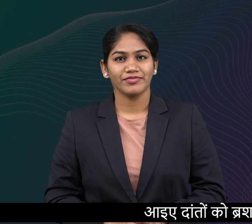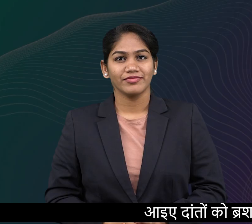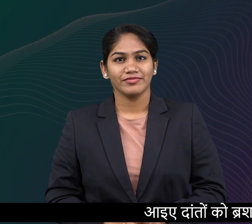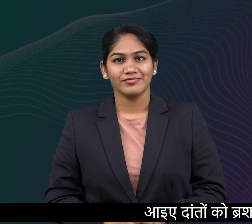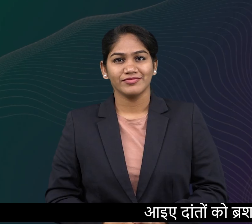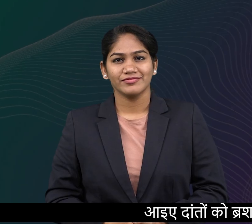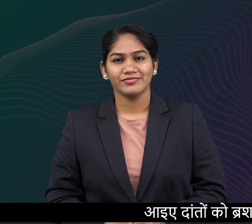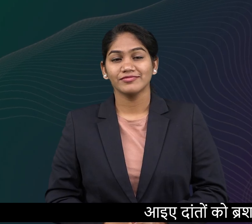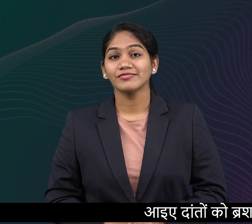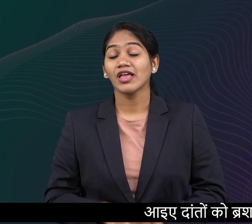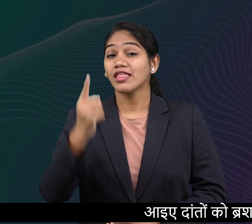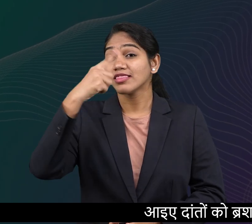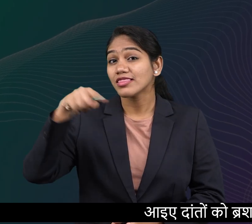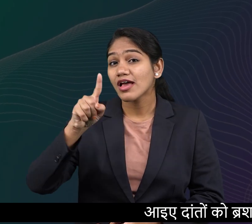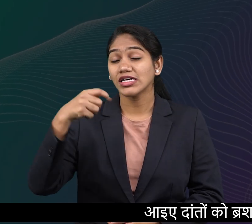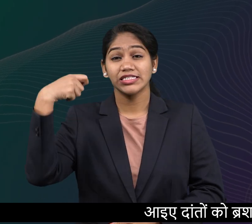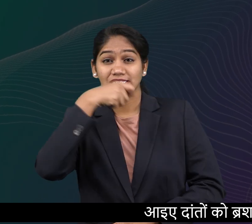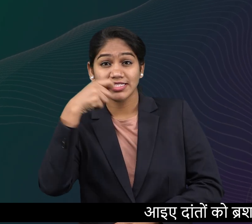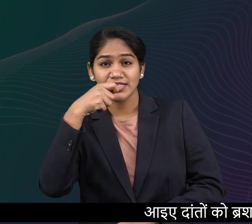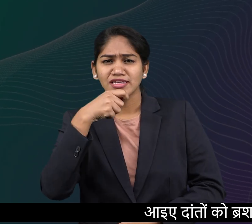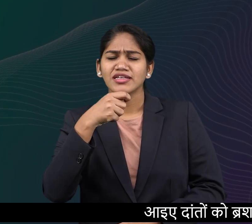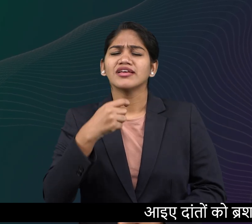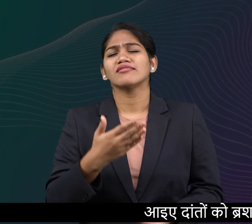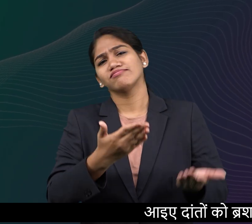आइए दांतों को ब्रश करने का सही तरीका सीखते हैं।